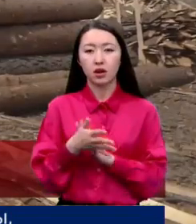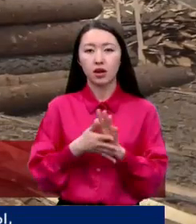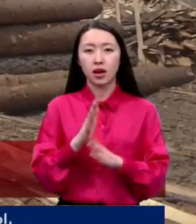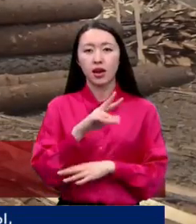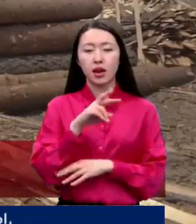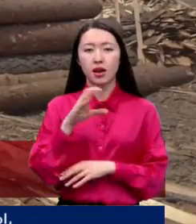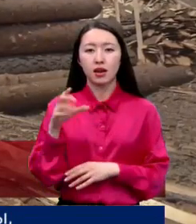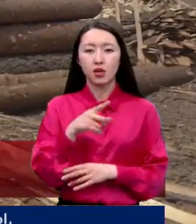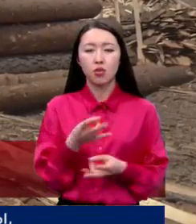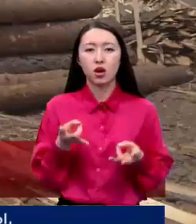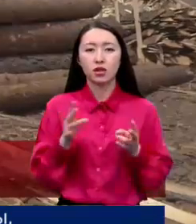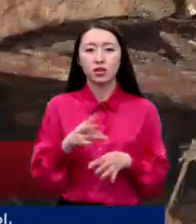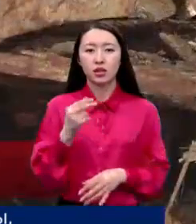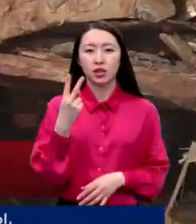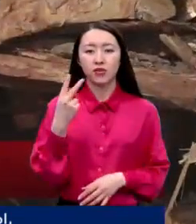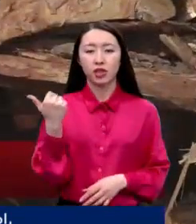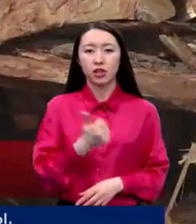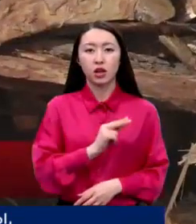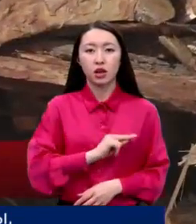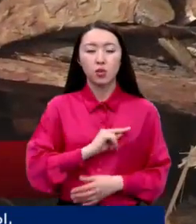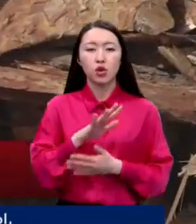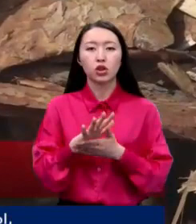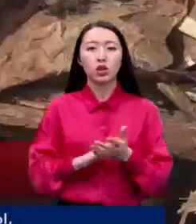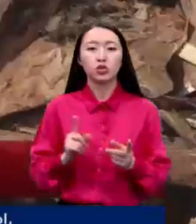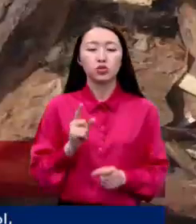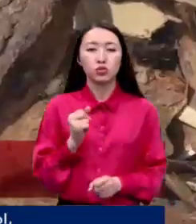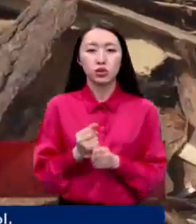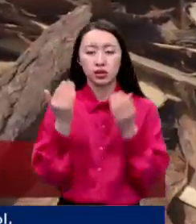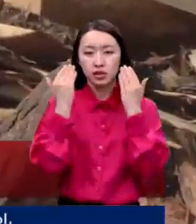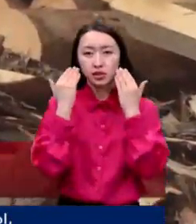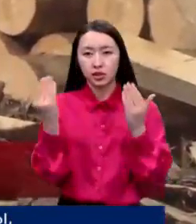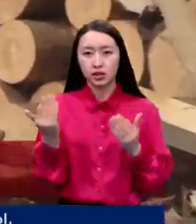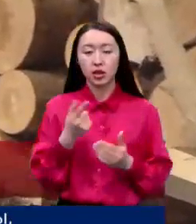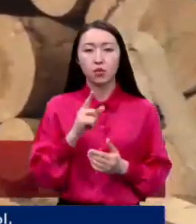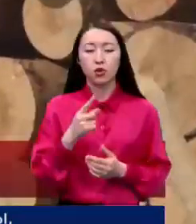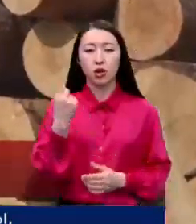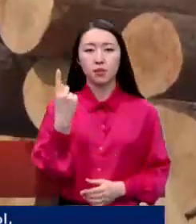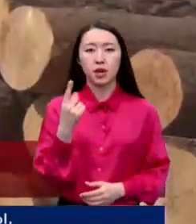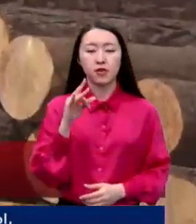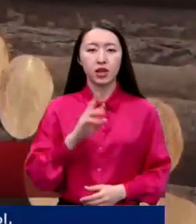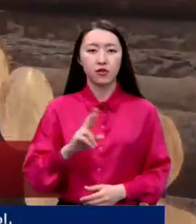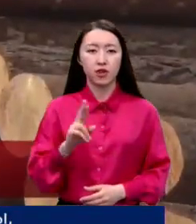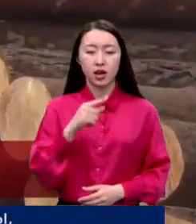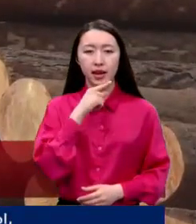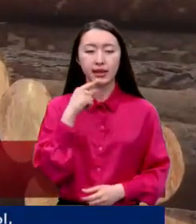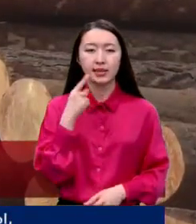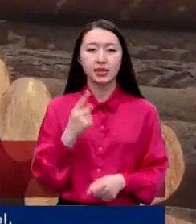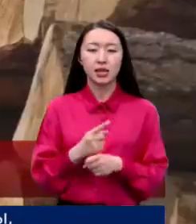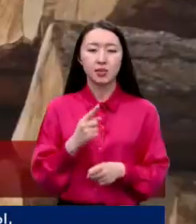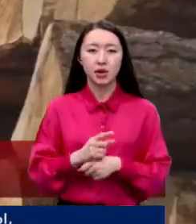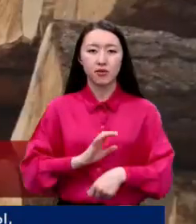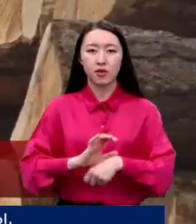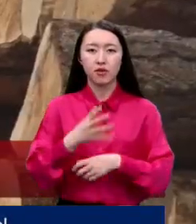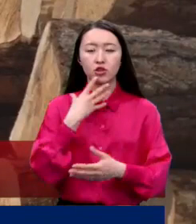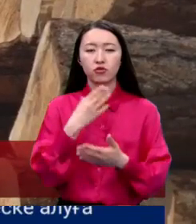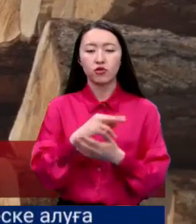ему осталось на 2 недели работы. Что будет делать дальше, не знает. Дело в том, что с 1 января Россия запретила вывозить